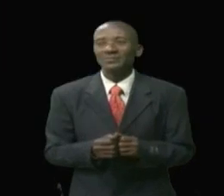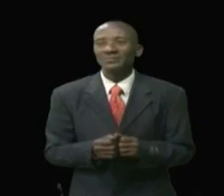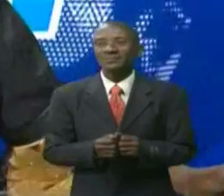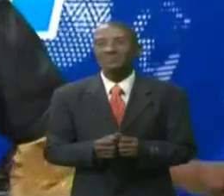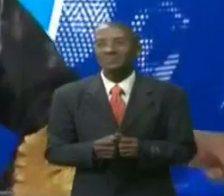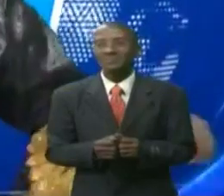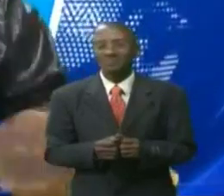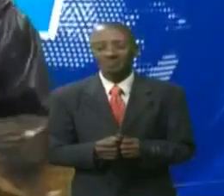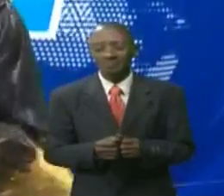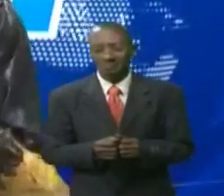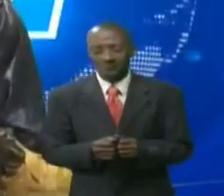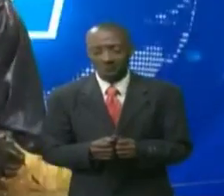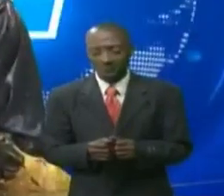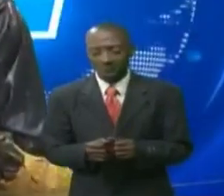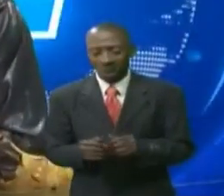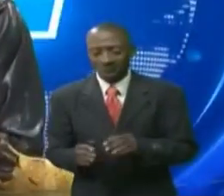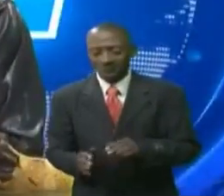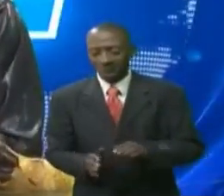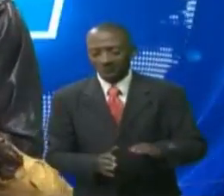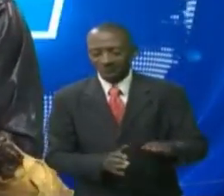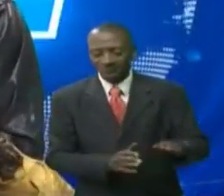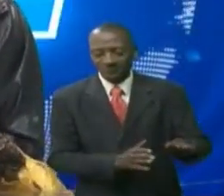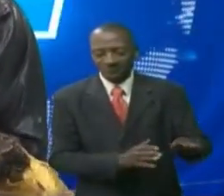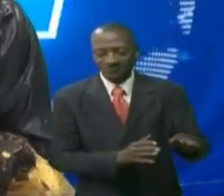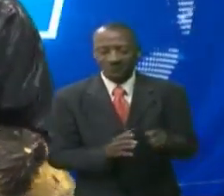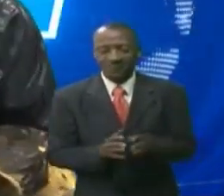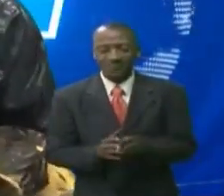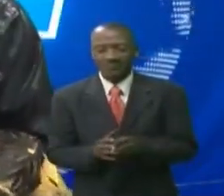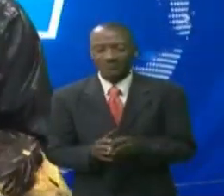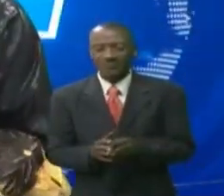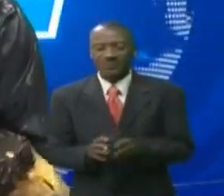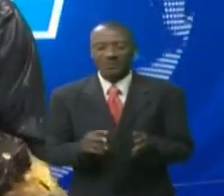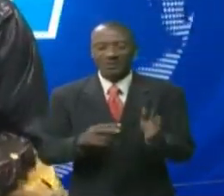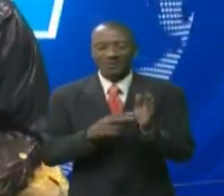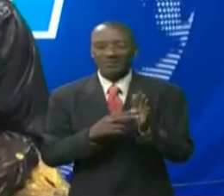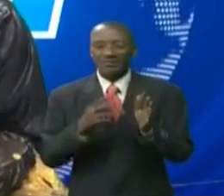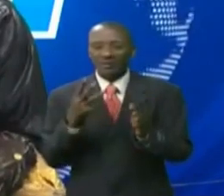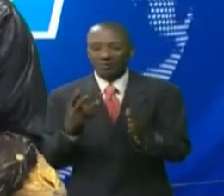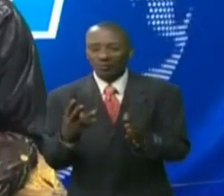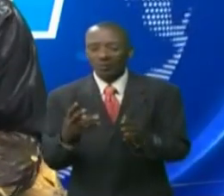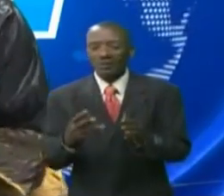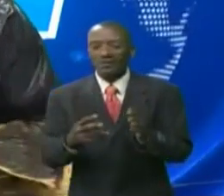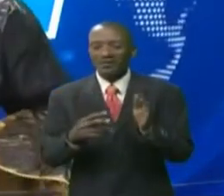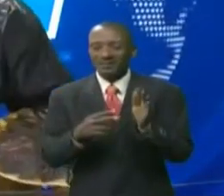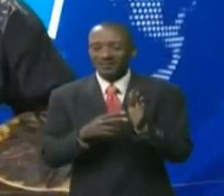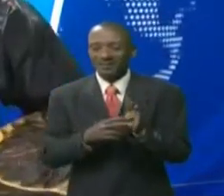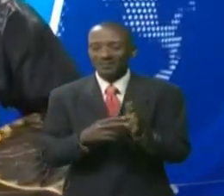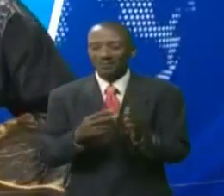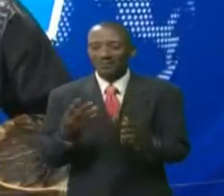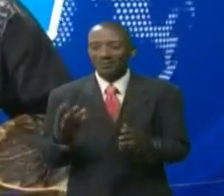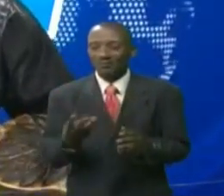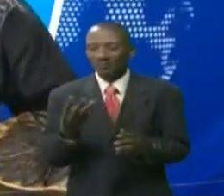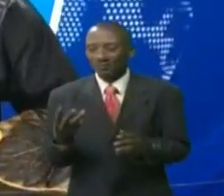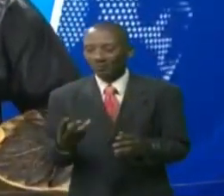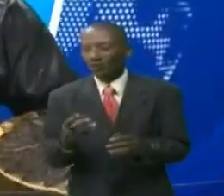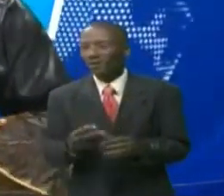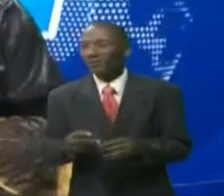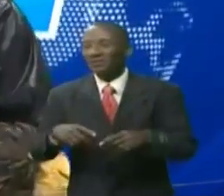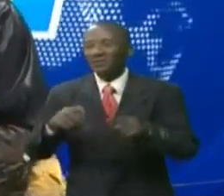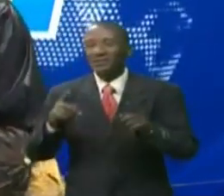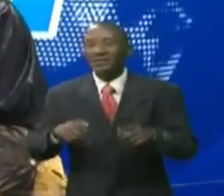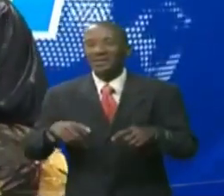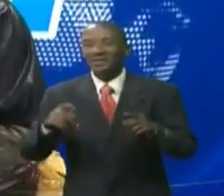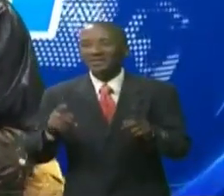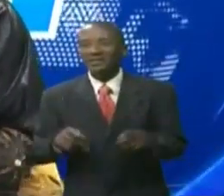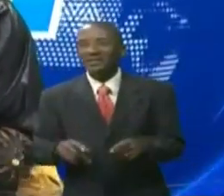partenaire 6 octobre 1973 6 octobre 2023 c'est un cinquanttainire de victoire euh